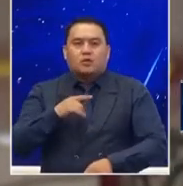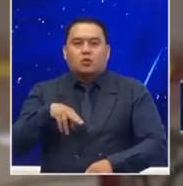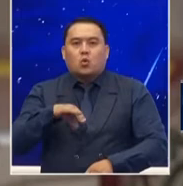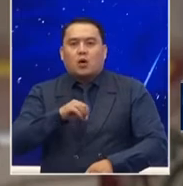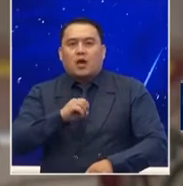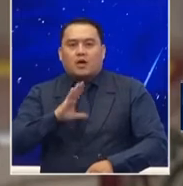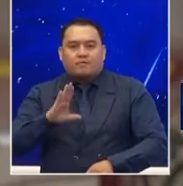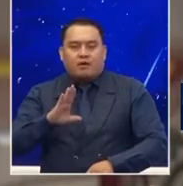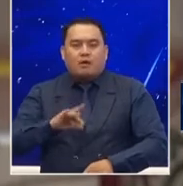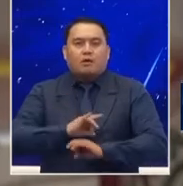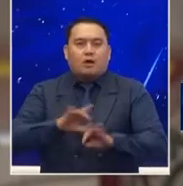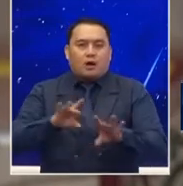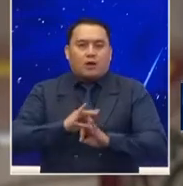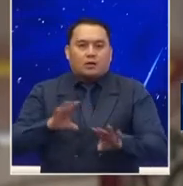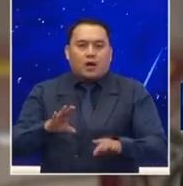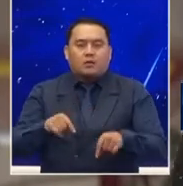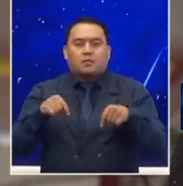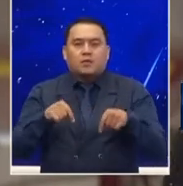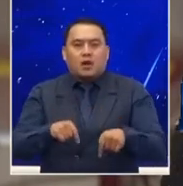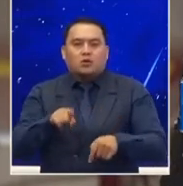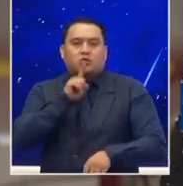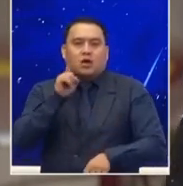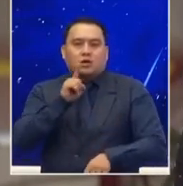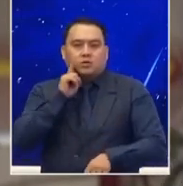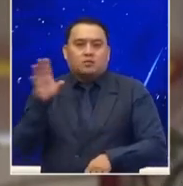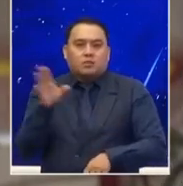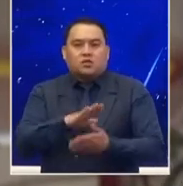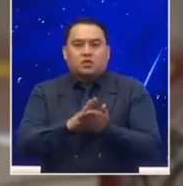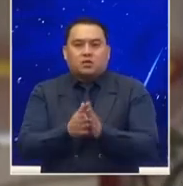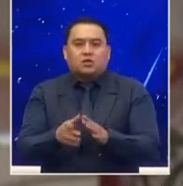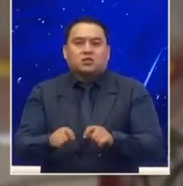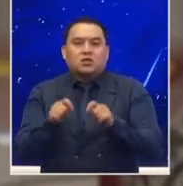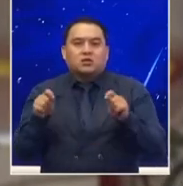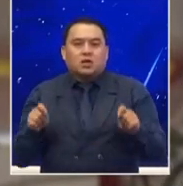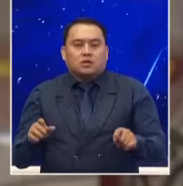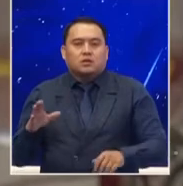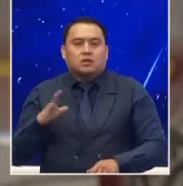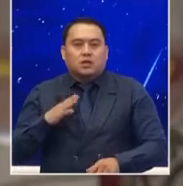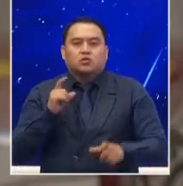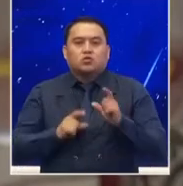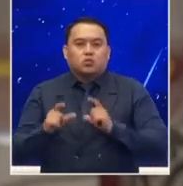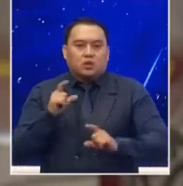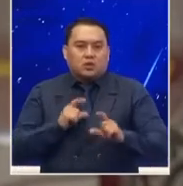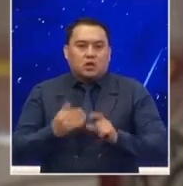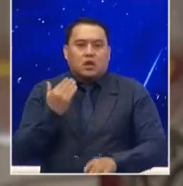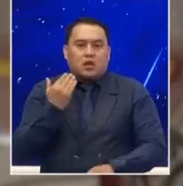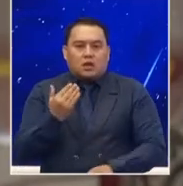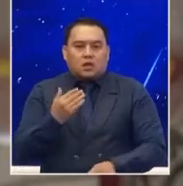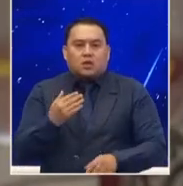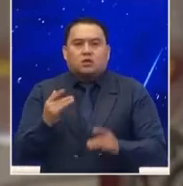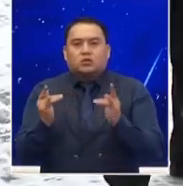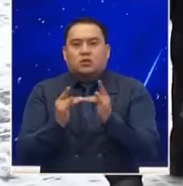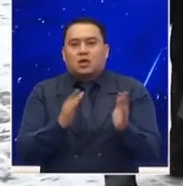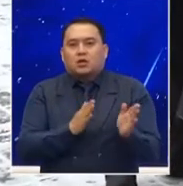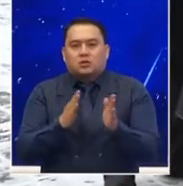та айтқан, мынау жастарға барлық жағдай жасау деген. Соның ішінде студенттерге осындай жатақханаларды